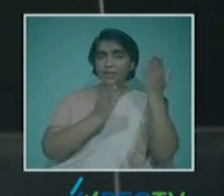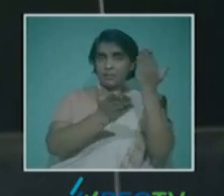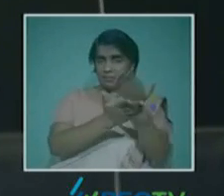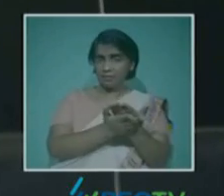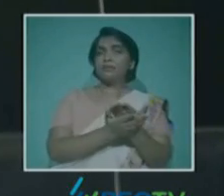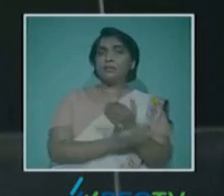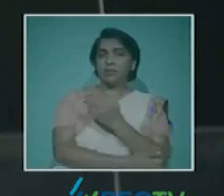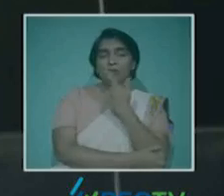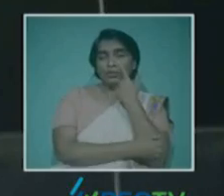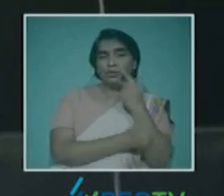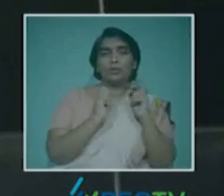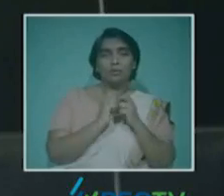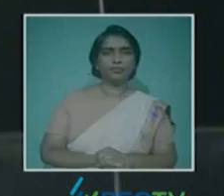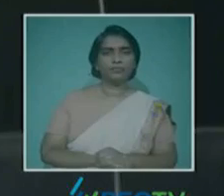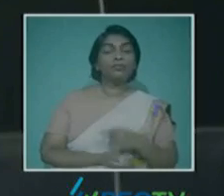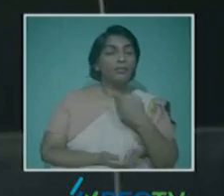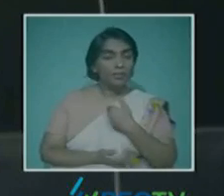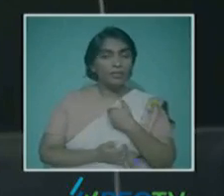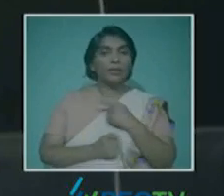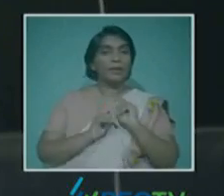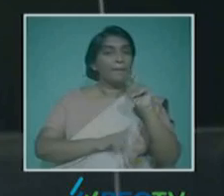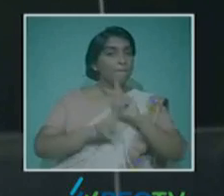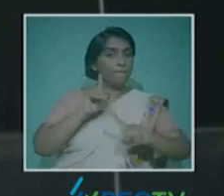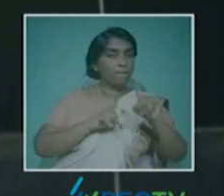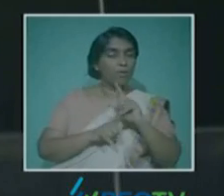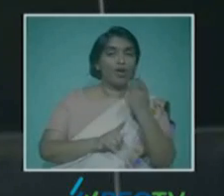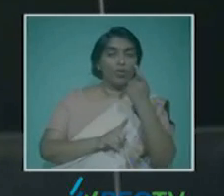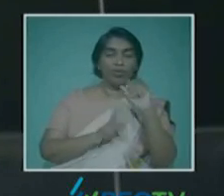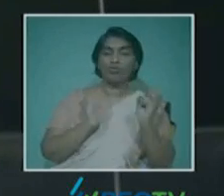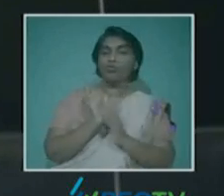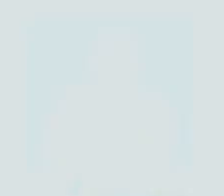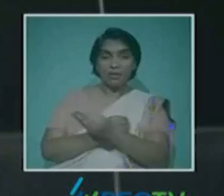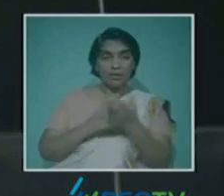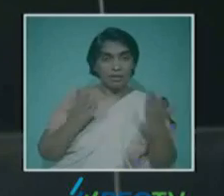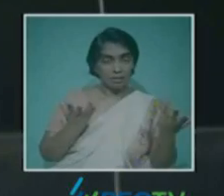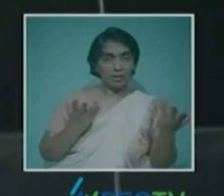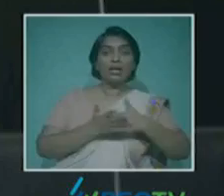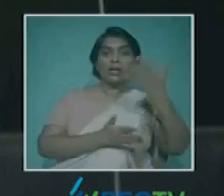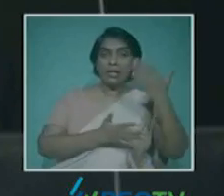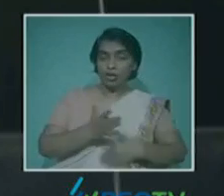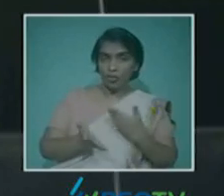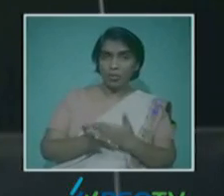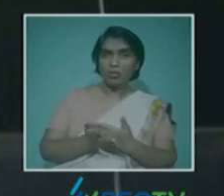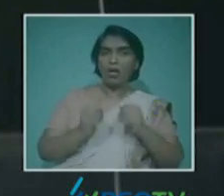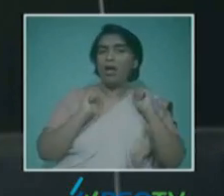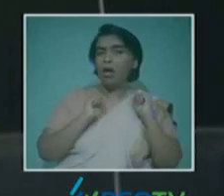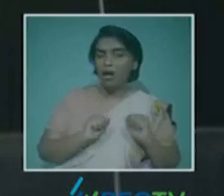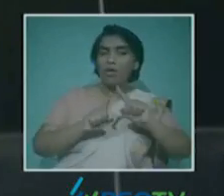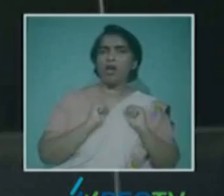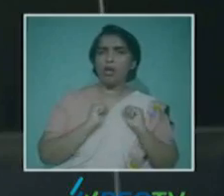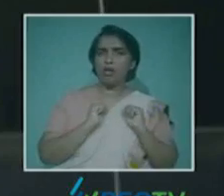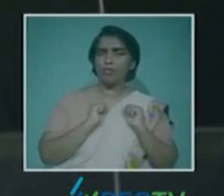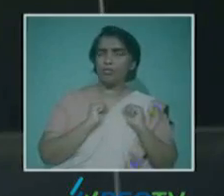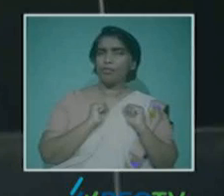කියයි මේ සංවේදී කාරණා එළියට ගියා කියලා. පාර්ලිමේන්තුවේ මුදල්කාරක සභාවට දෙන්න බැරි වාර්තාව කොහමද අනිත් පුද්ගලයන්ට